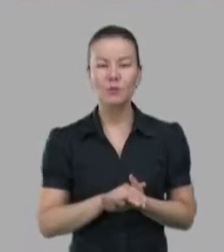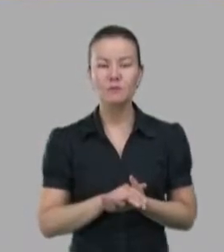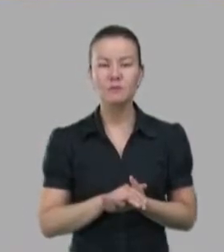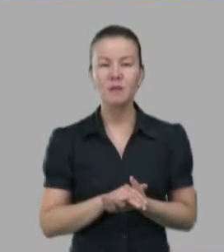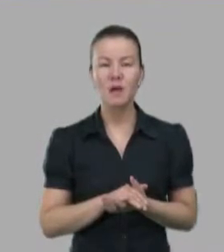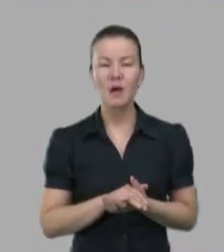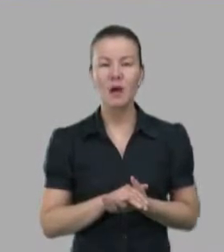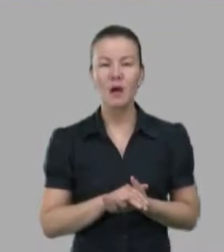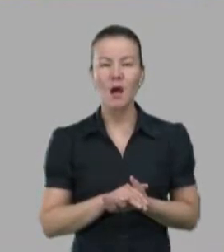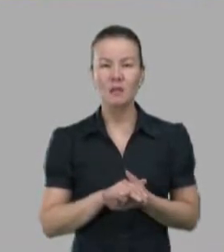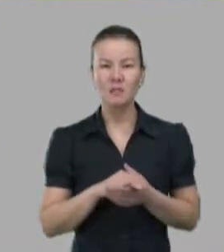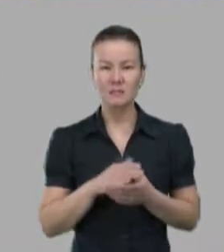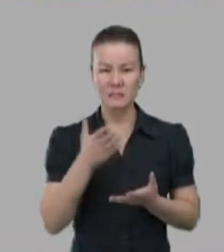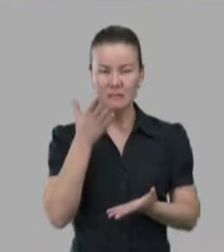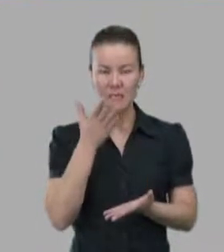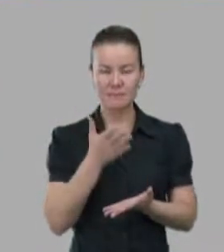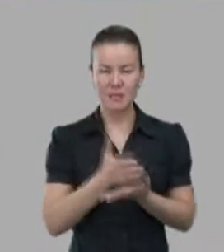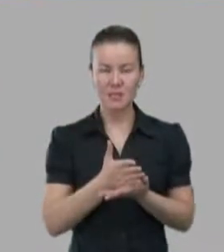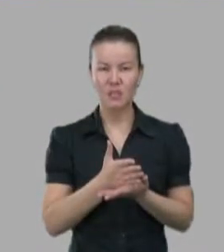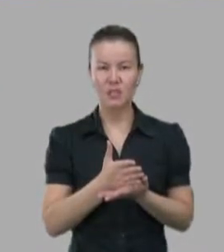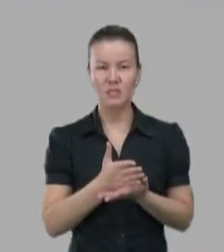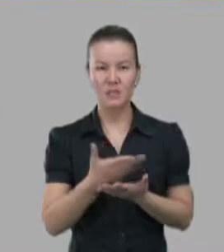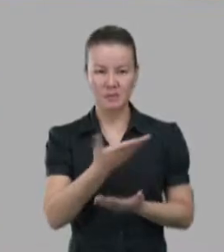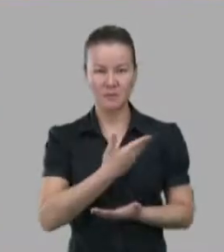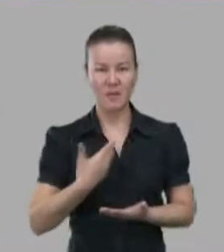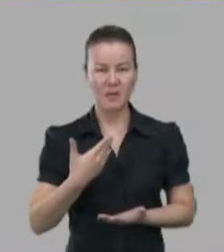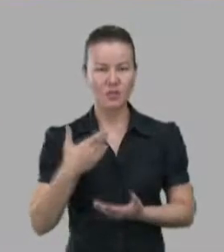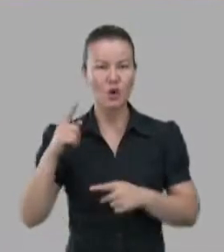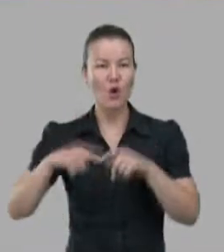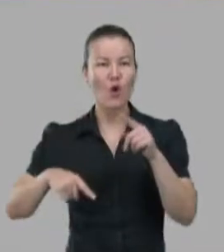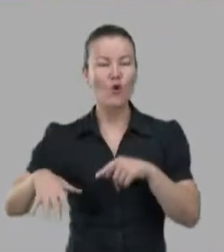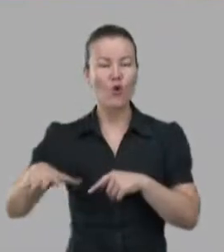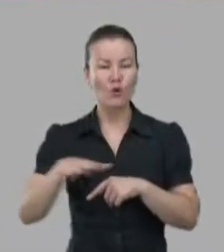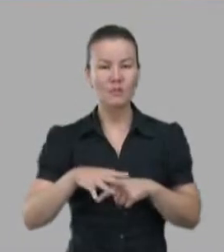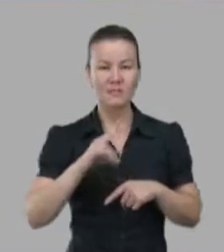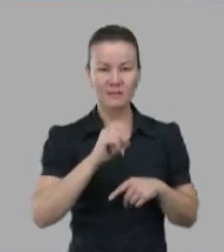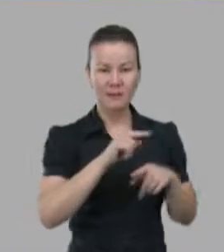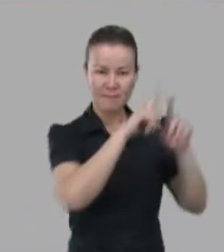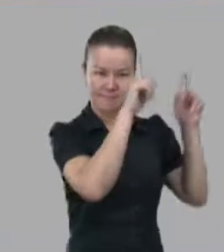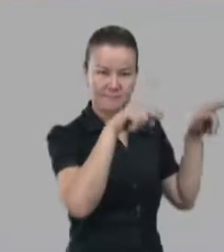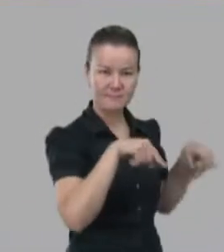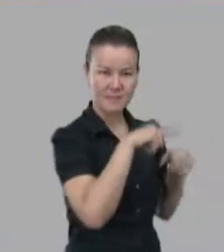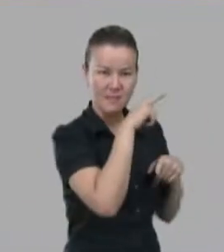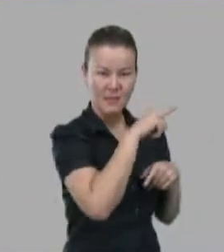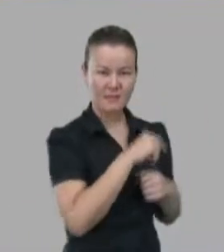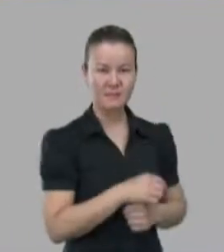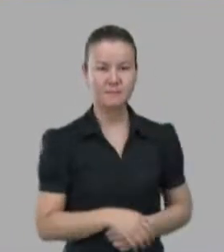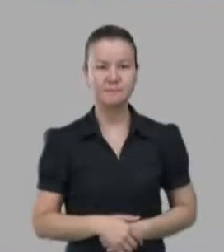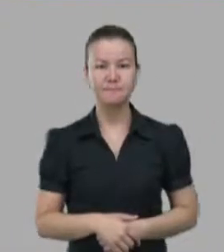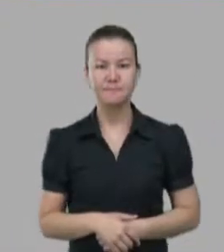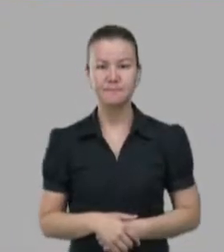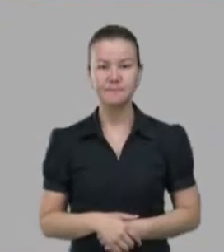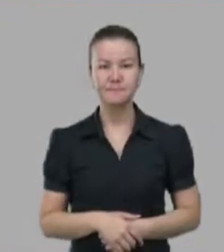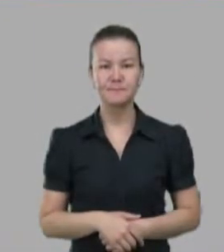Познакомимся с расположением нашей Родины на карте.